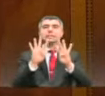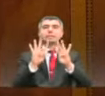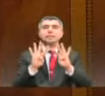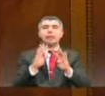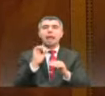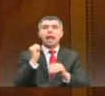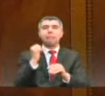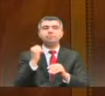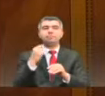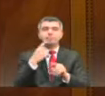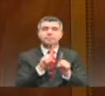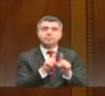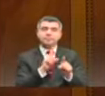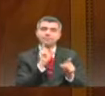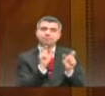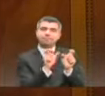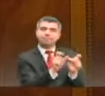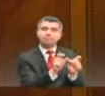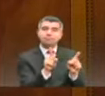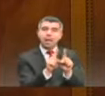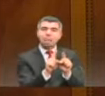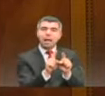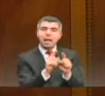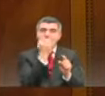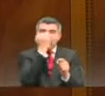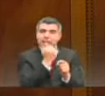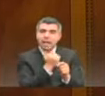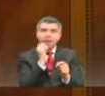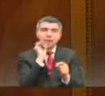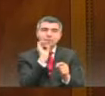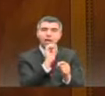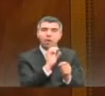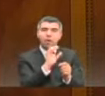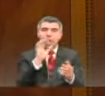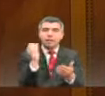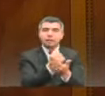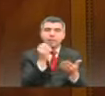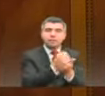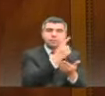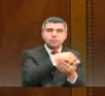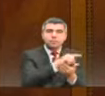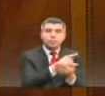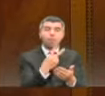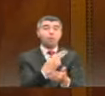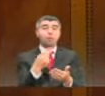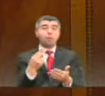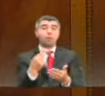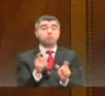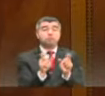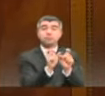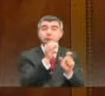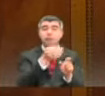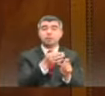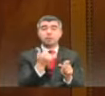معرضة للاستغلال من قبل عصابات الاتجار في البشر أو الجماعات التبشيرية أو المتطرفة،